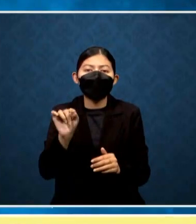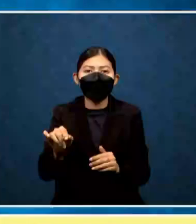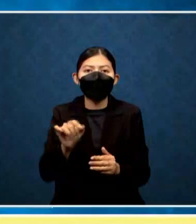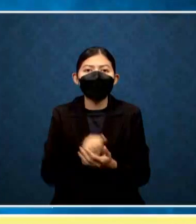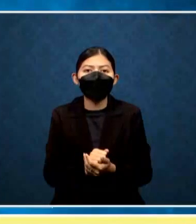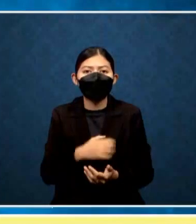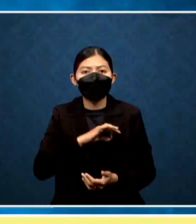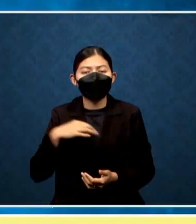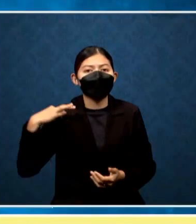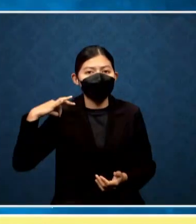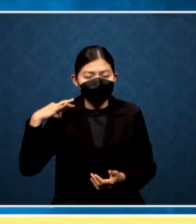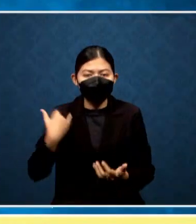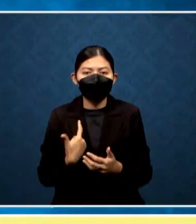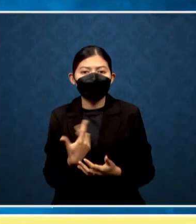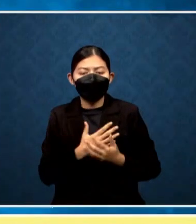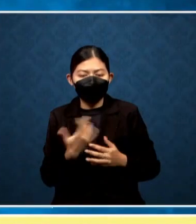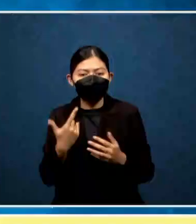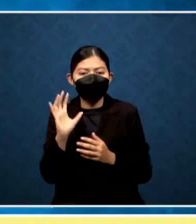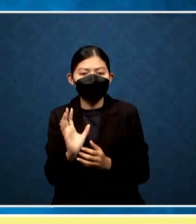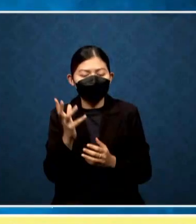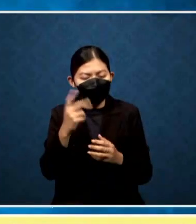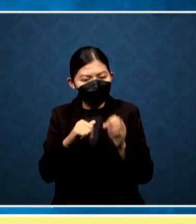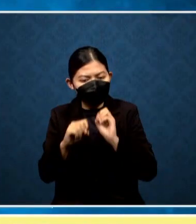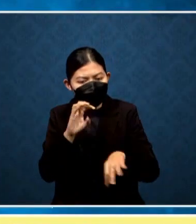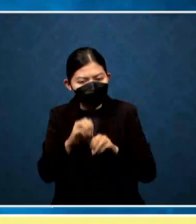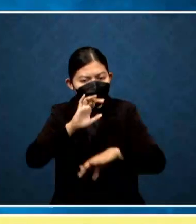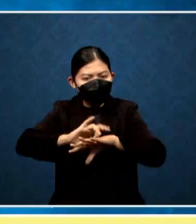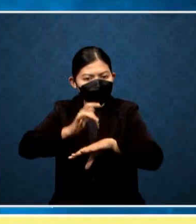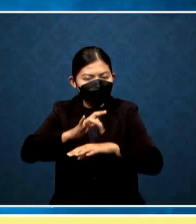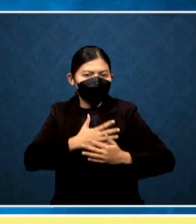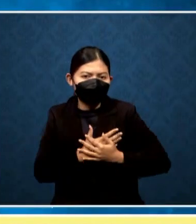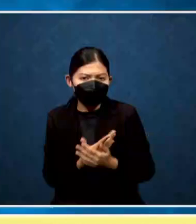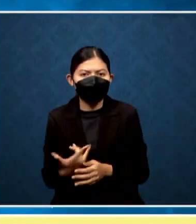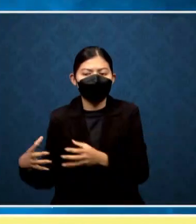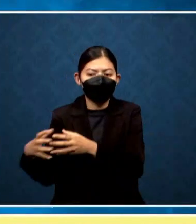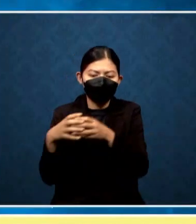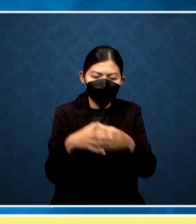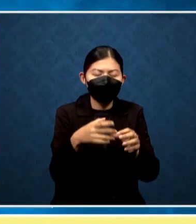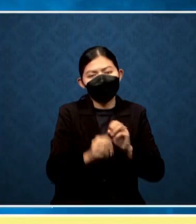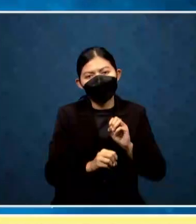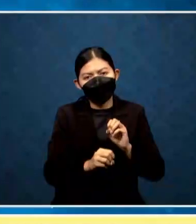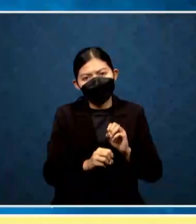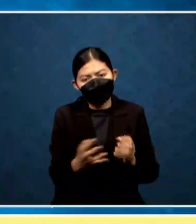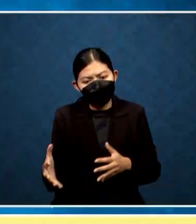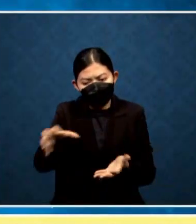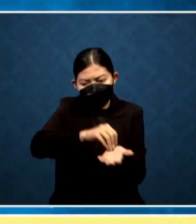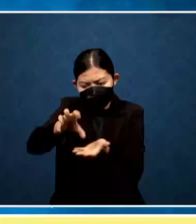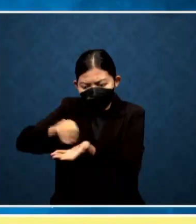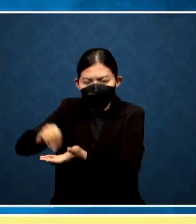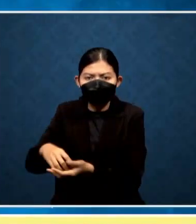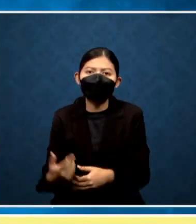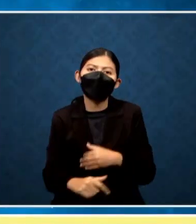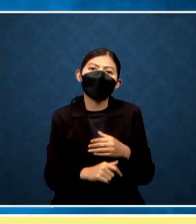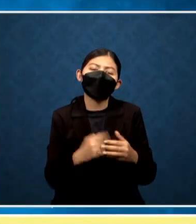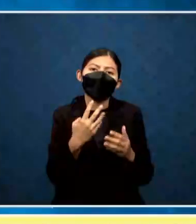นี้ อย่างน้อย 2 ครั้งแต่ปี